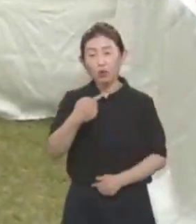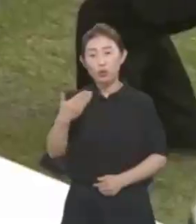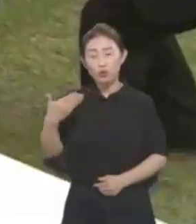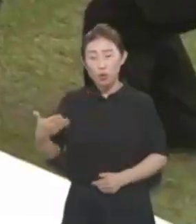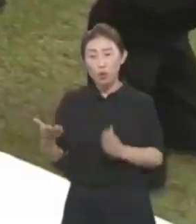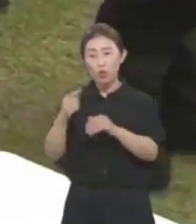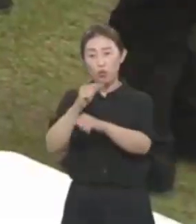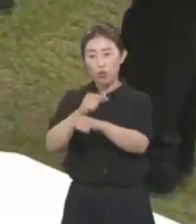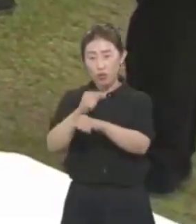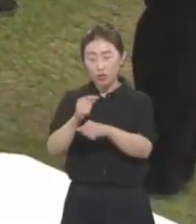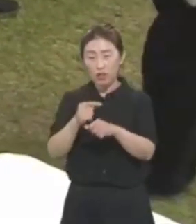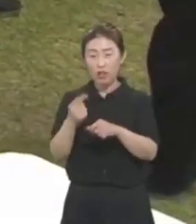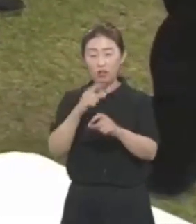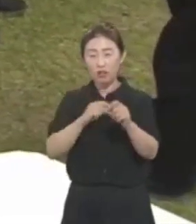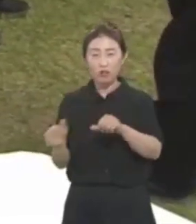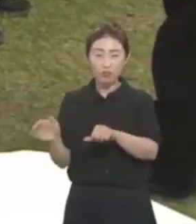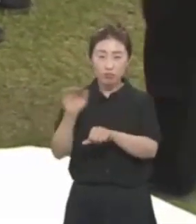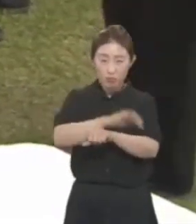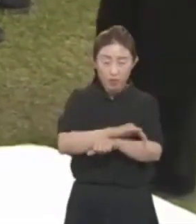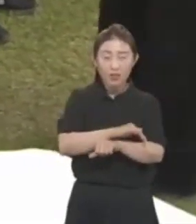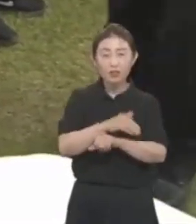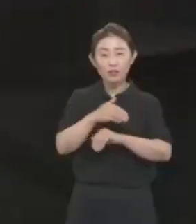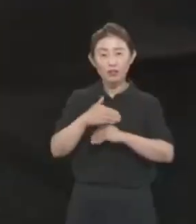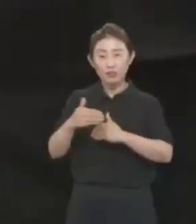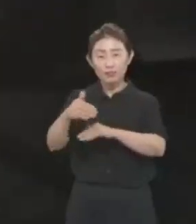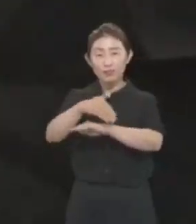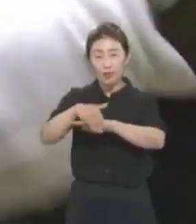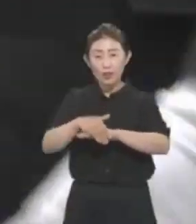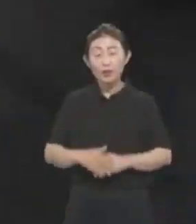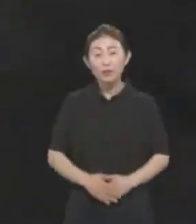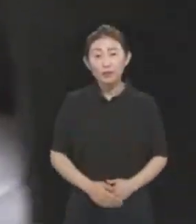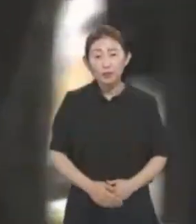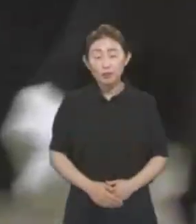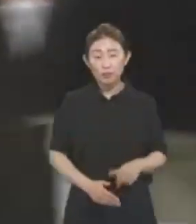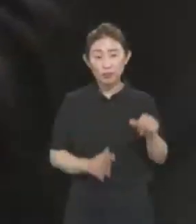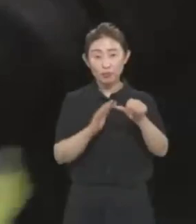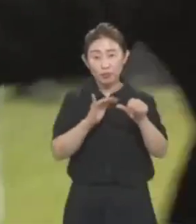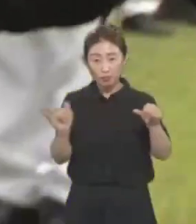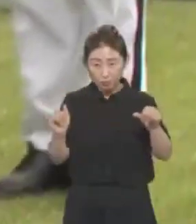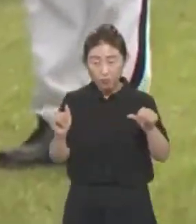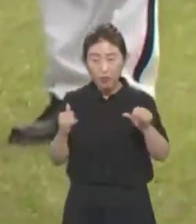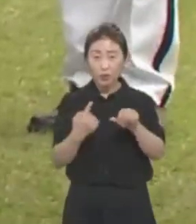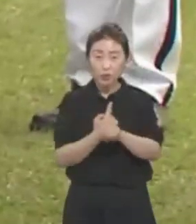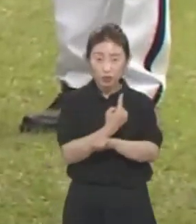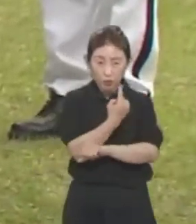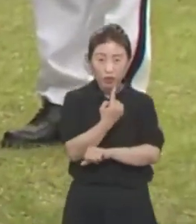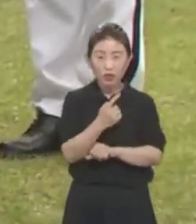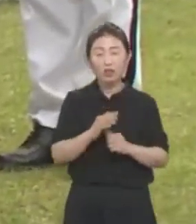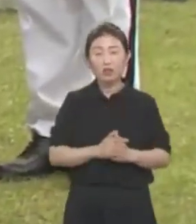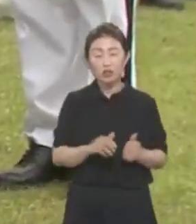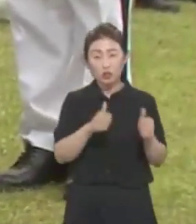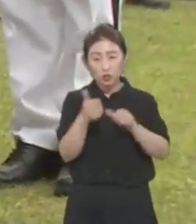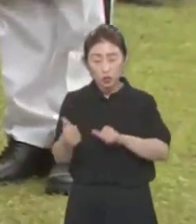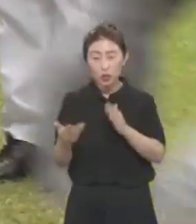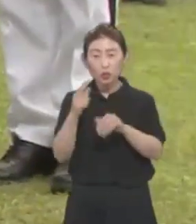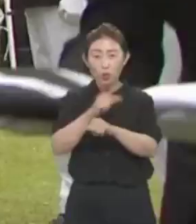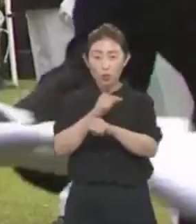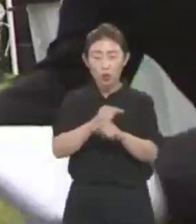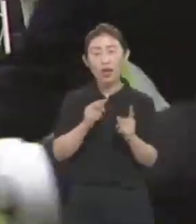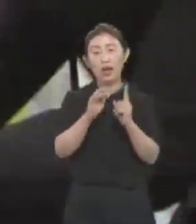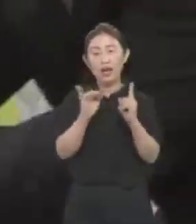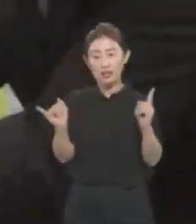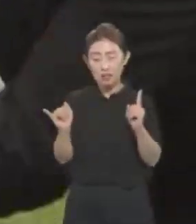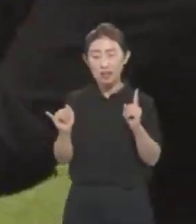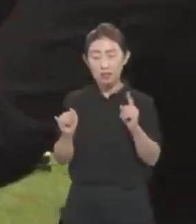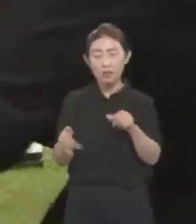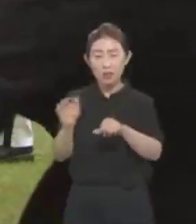대한 현충원 추가 안장도 추진하고 있습니다. 이번에 안장된 5명의 소방관 이외에도 순직 소방공무원 1명의